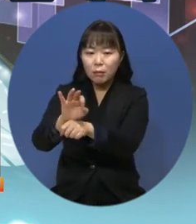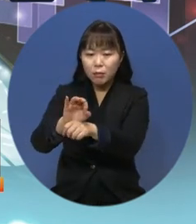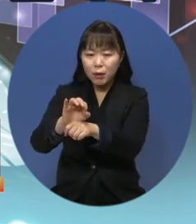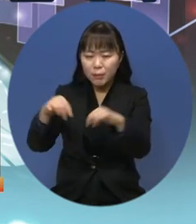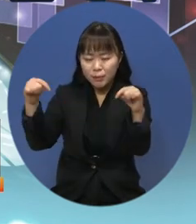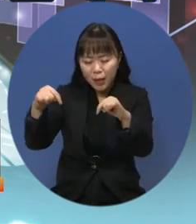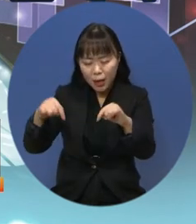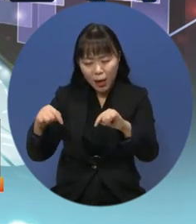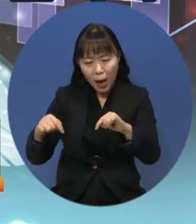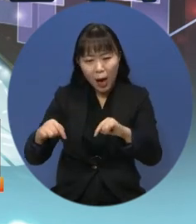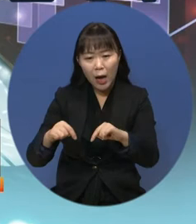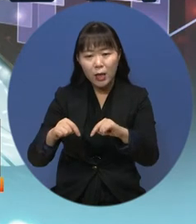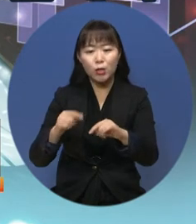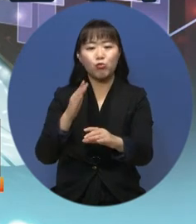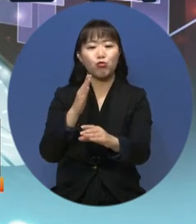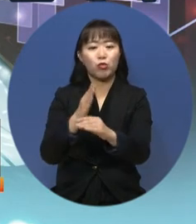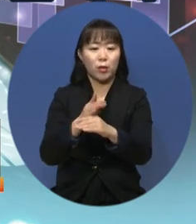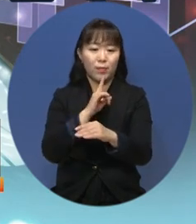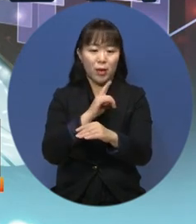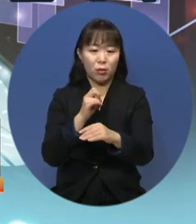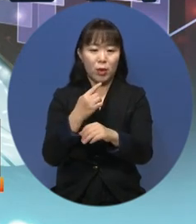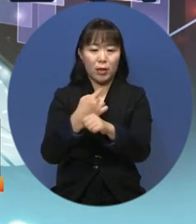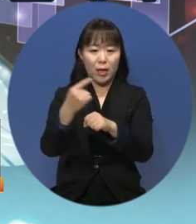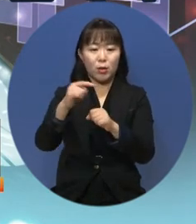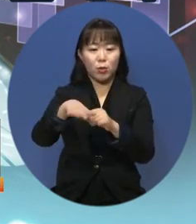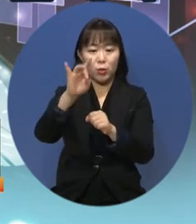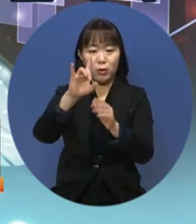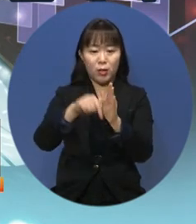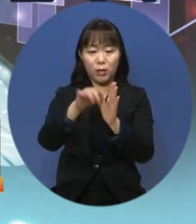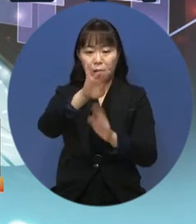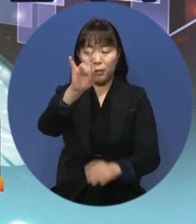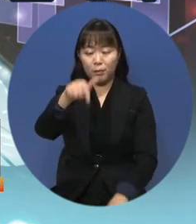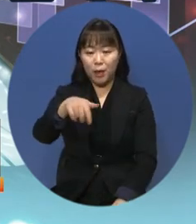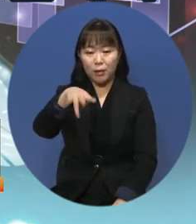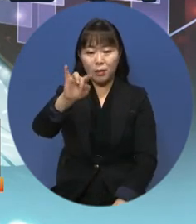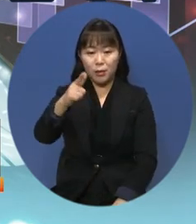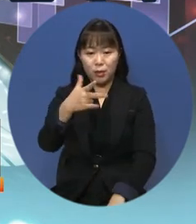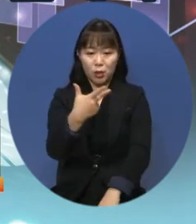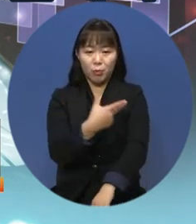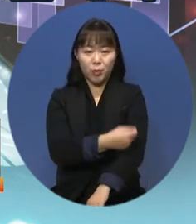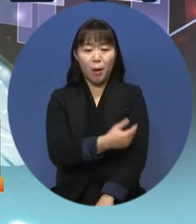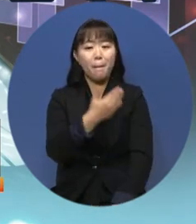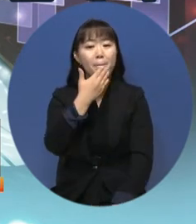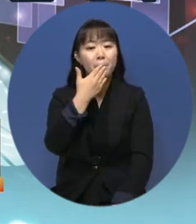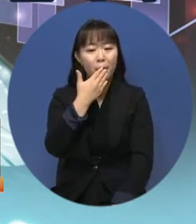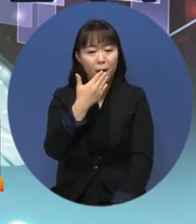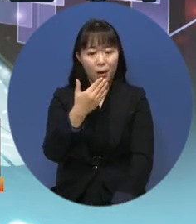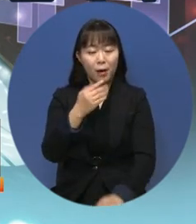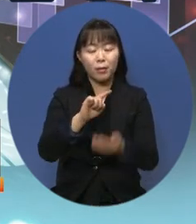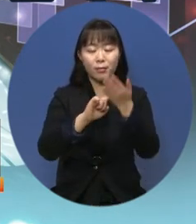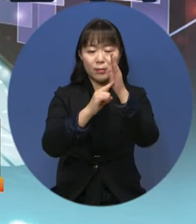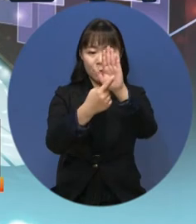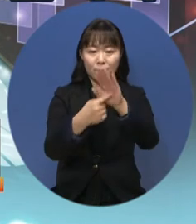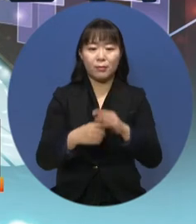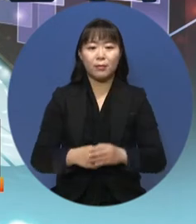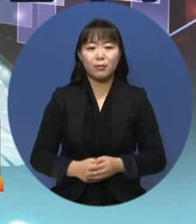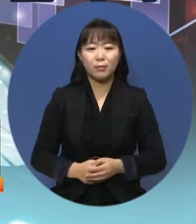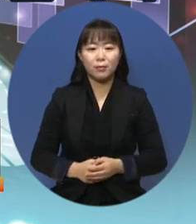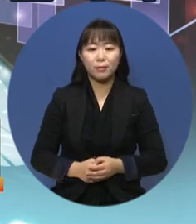계속하고 있다 고 밝혔다 또 내년 초에는 백신 접종이 가능할 것으로 전해졌습니다